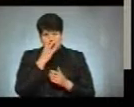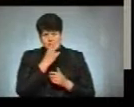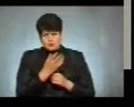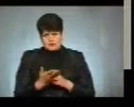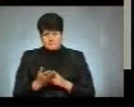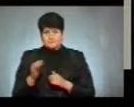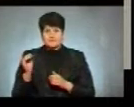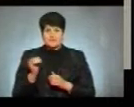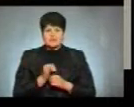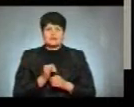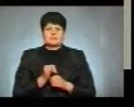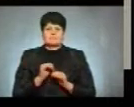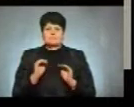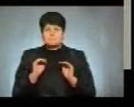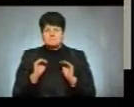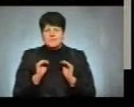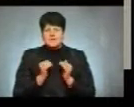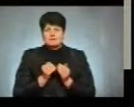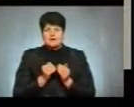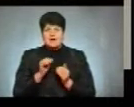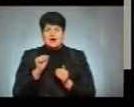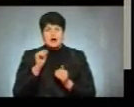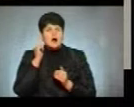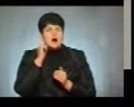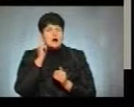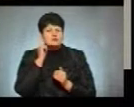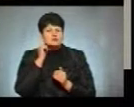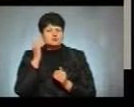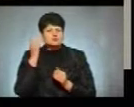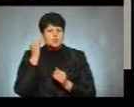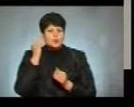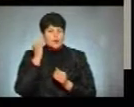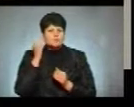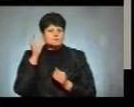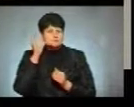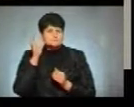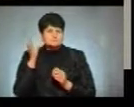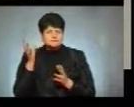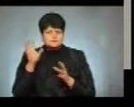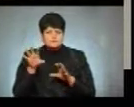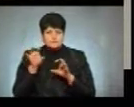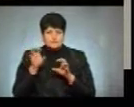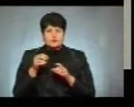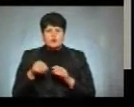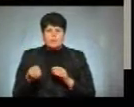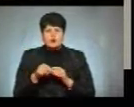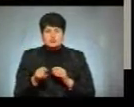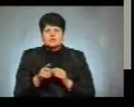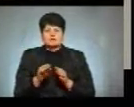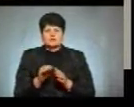І мінімально аудіо, скажімо, то якщо Порошенко